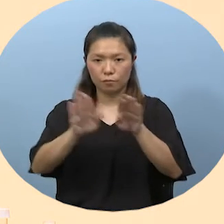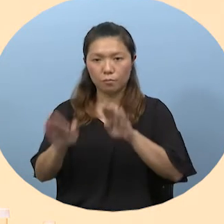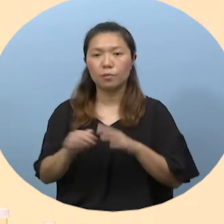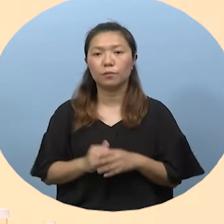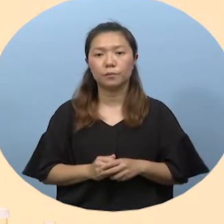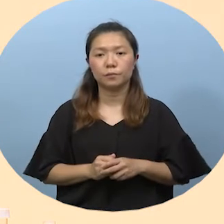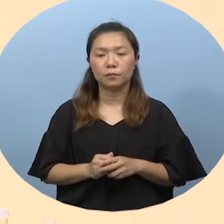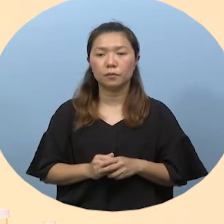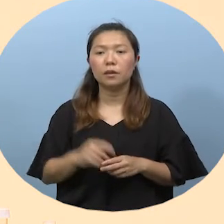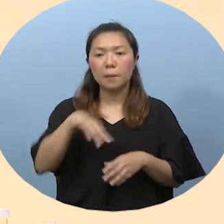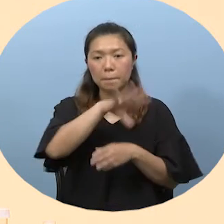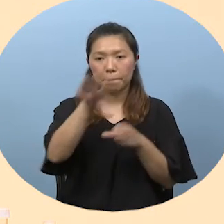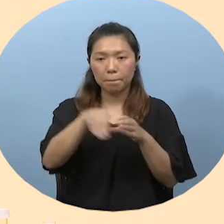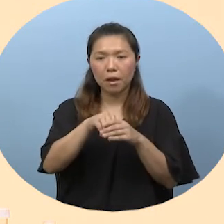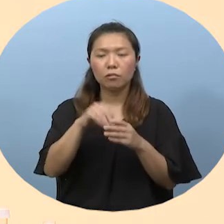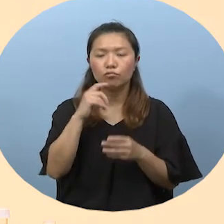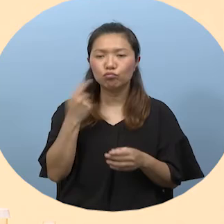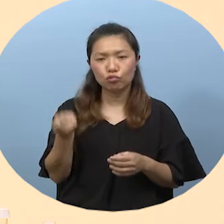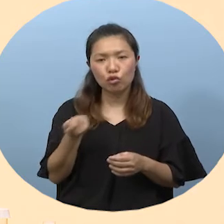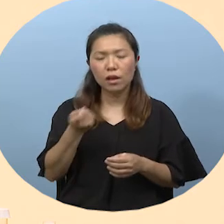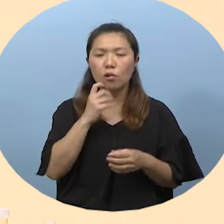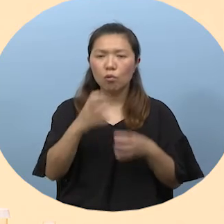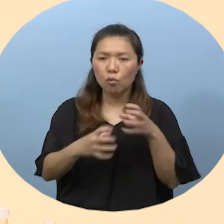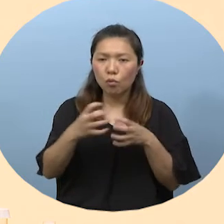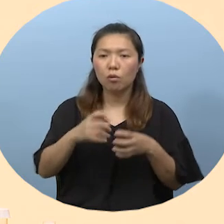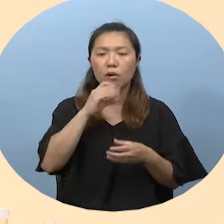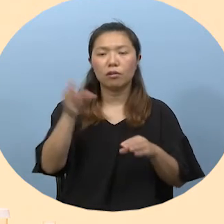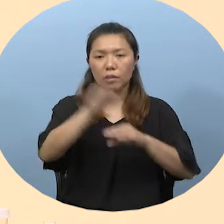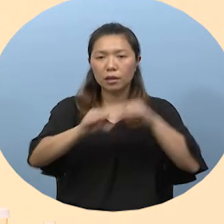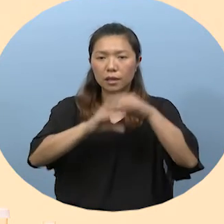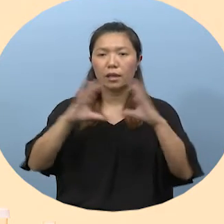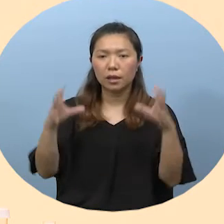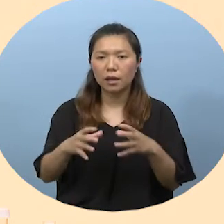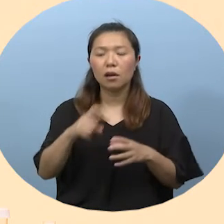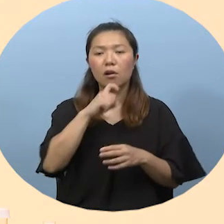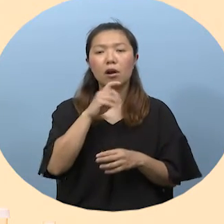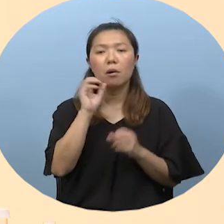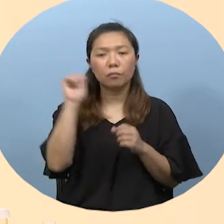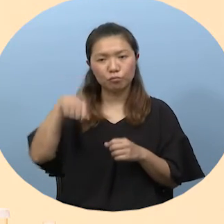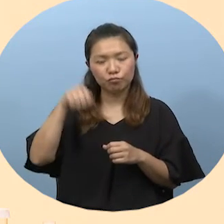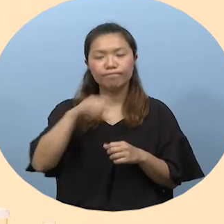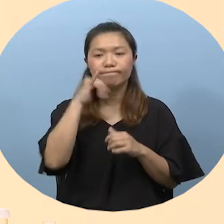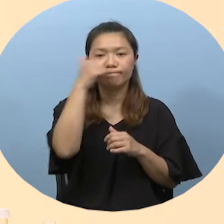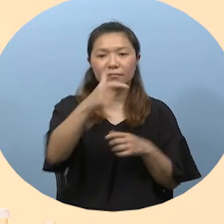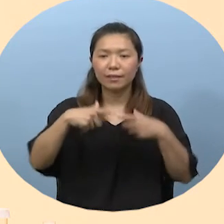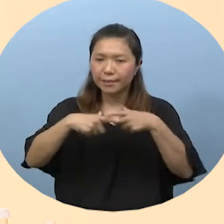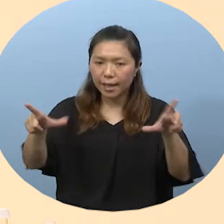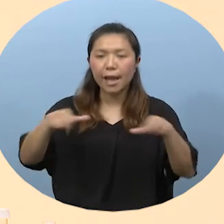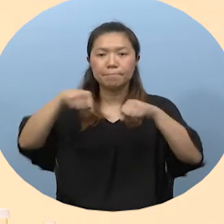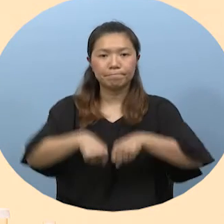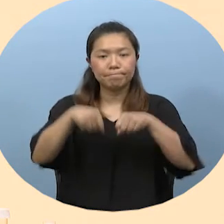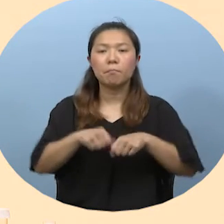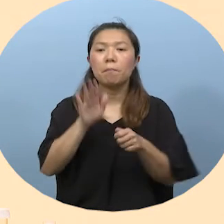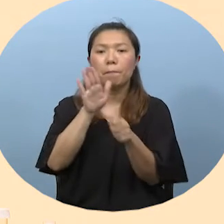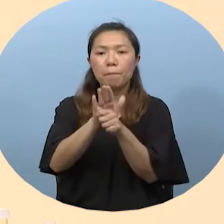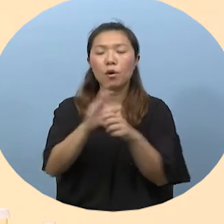日有討論的在建造業界，我們是很樂意落到去一些比較大的地盤那裡為建築工人進行這個